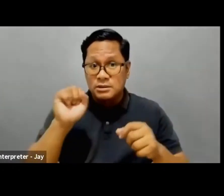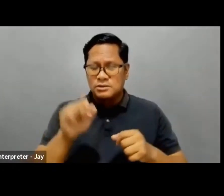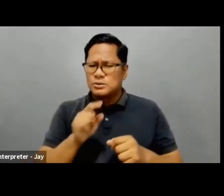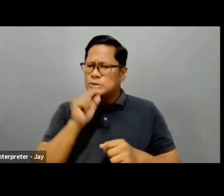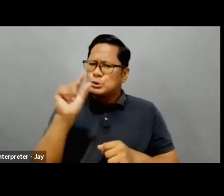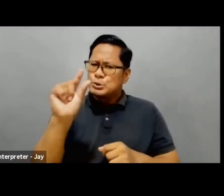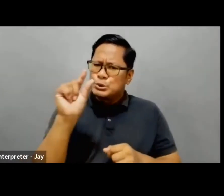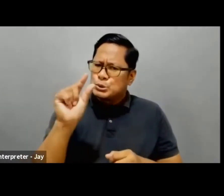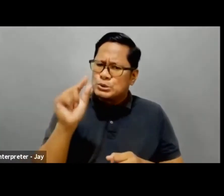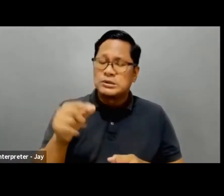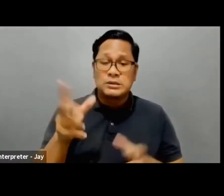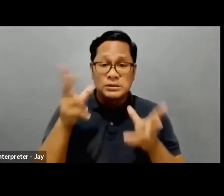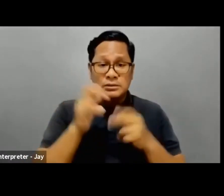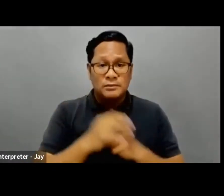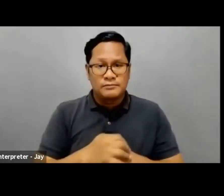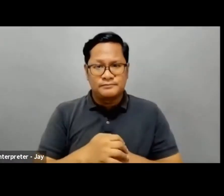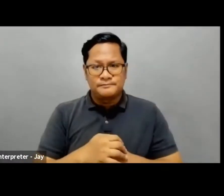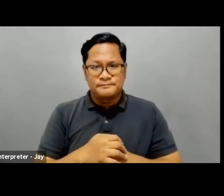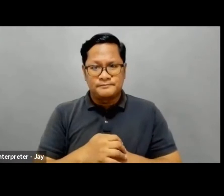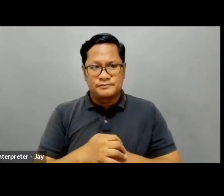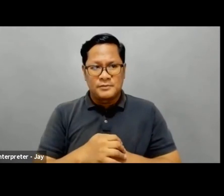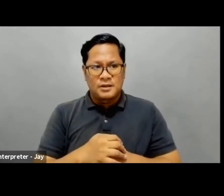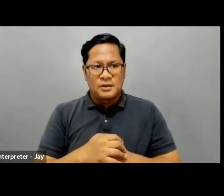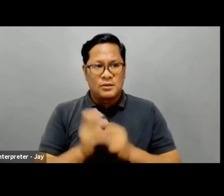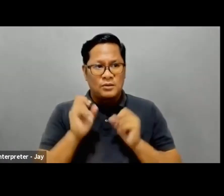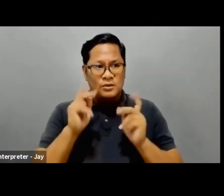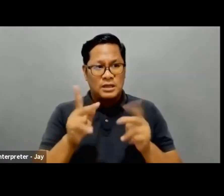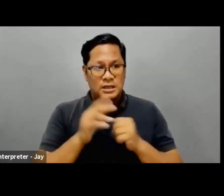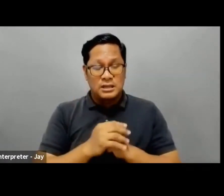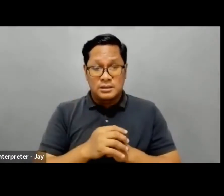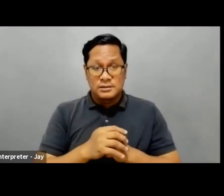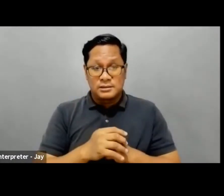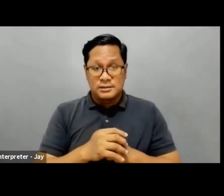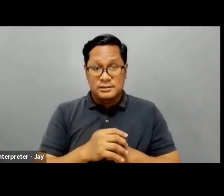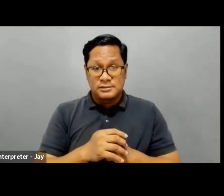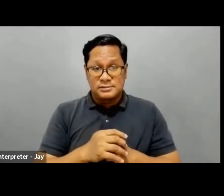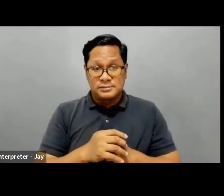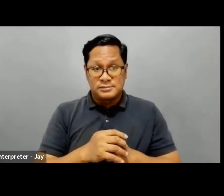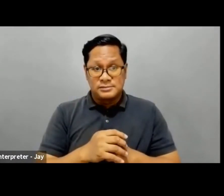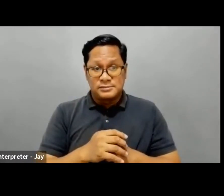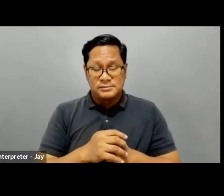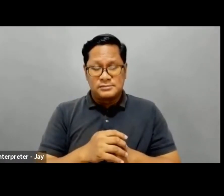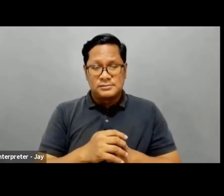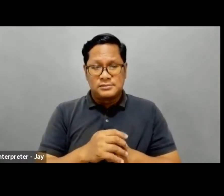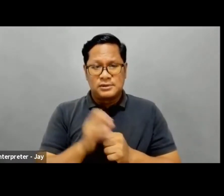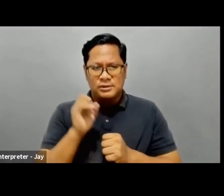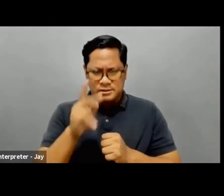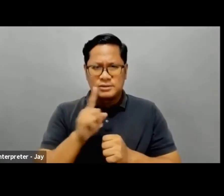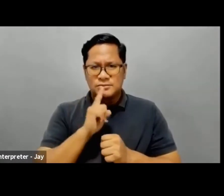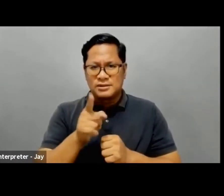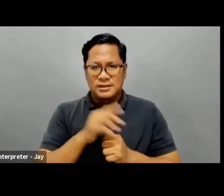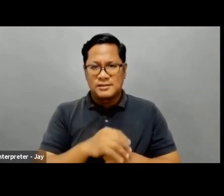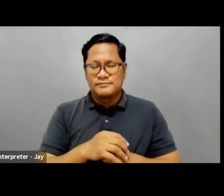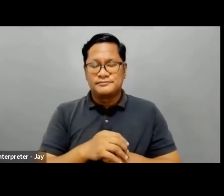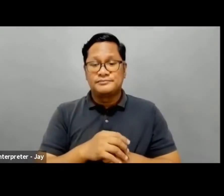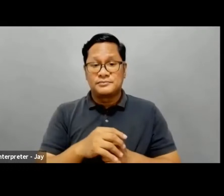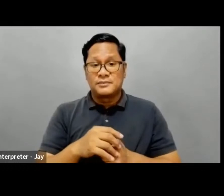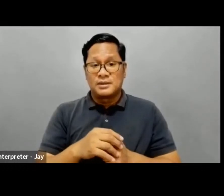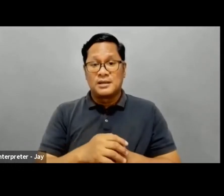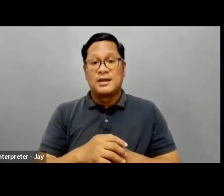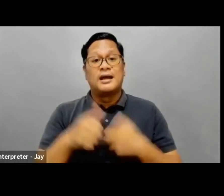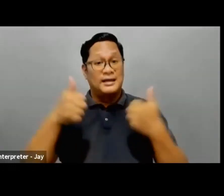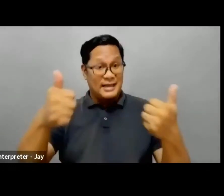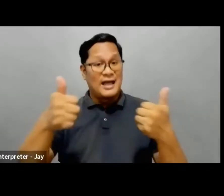mahina ng konti. Okay. Ngayon, naririnig po ba ako? I'm sorry. Lakasan na lang boses. No?